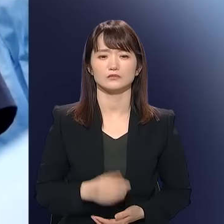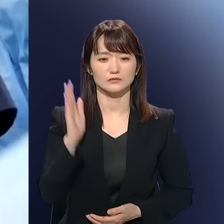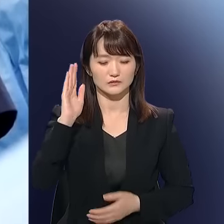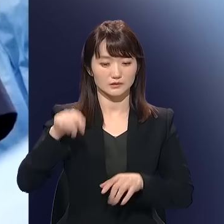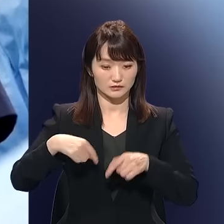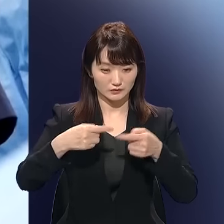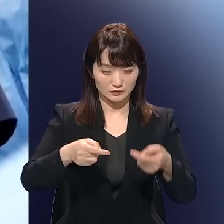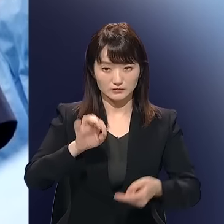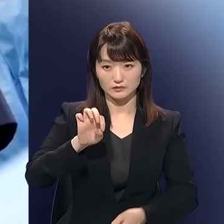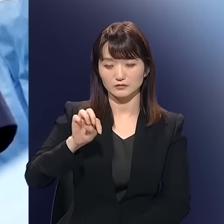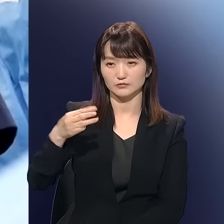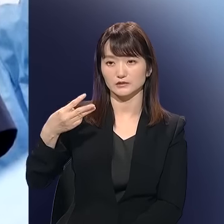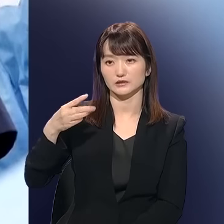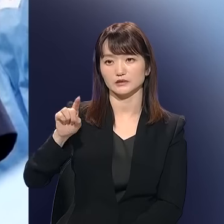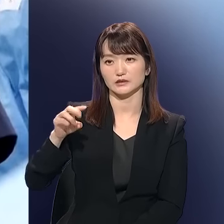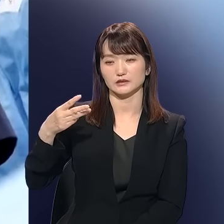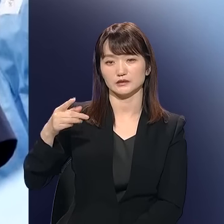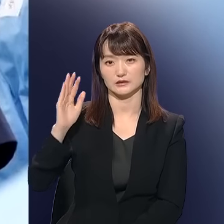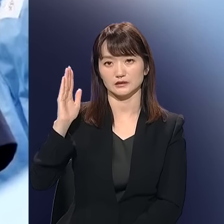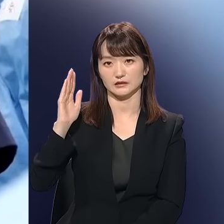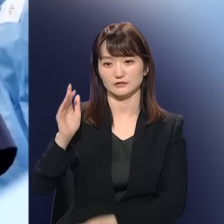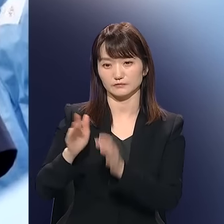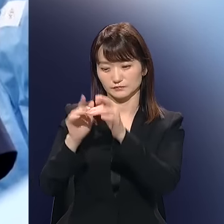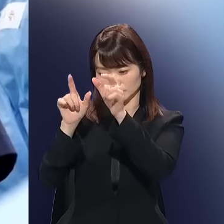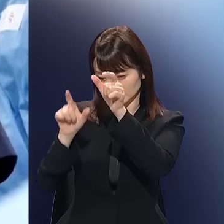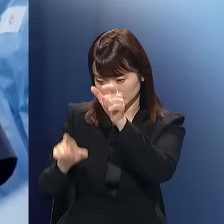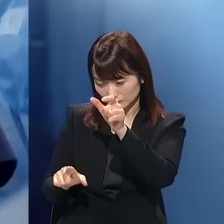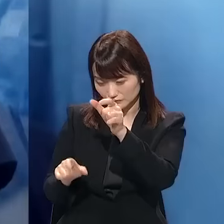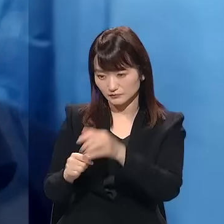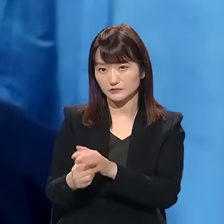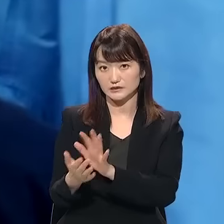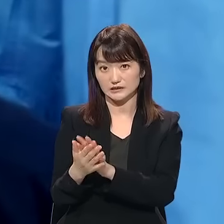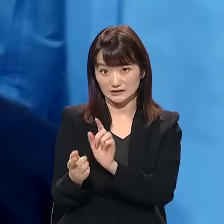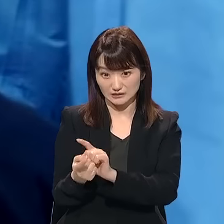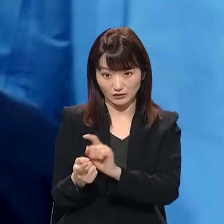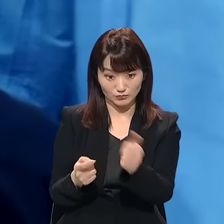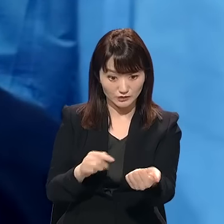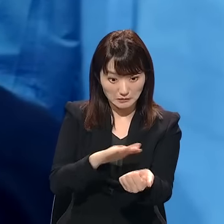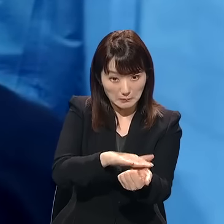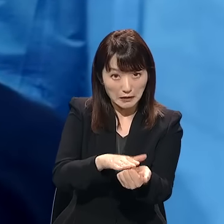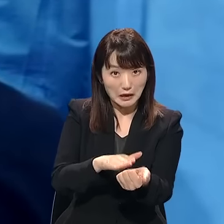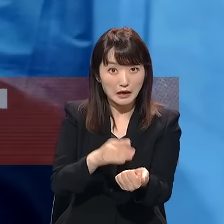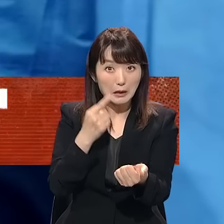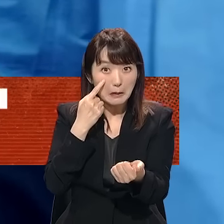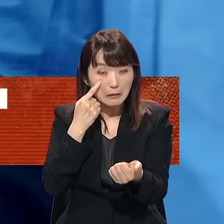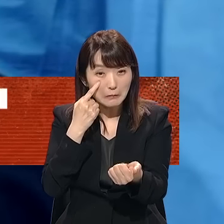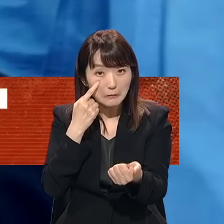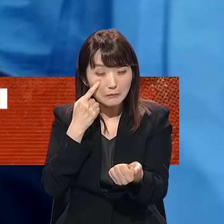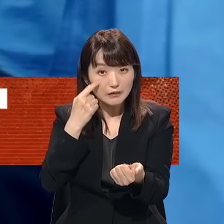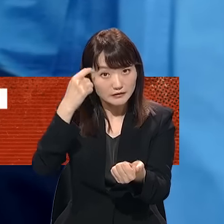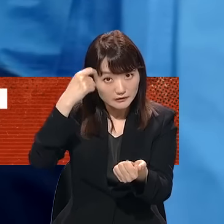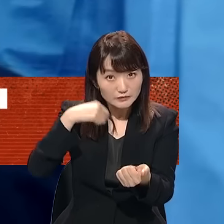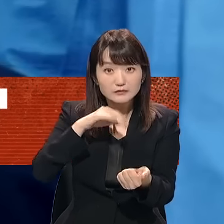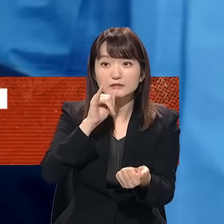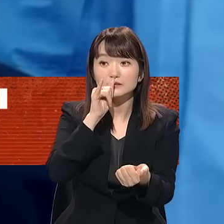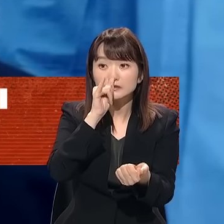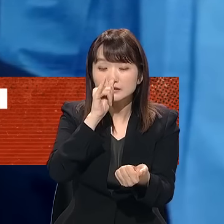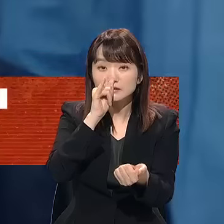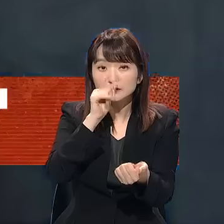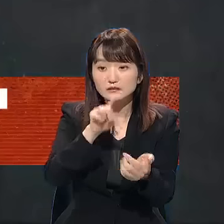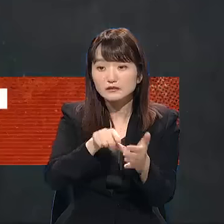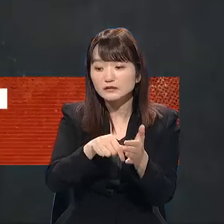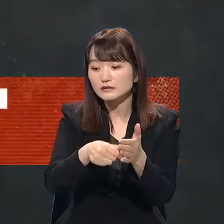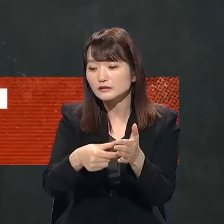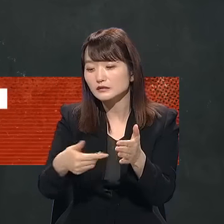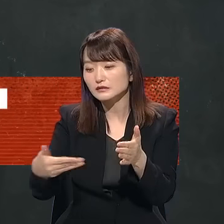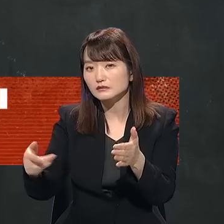필라테스 의 블로그 후기 글을 보면 핸즈온을 강조하면서 실제로 직접 만져보고 감각할 수 있어서 시간가는 좀